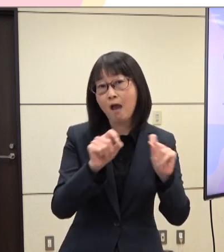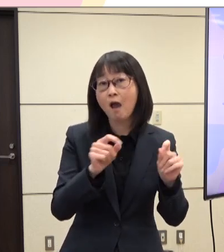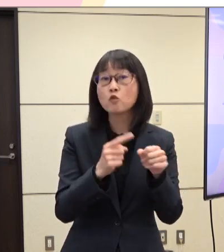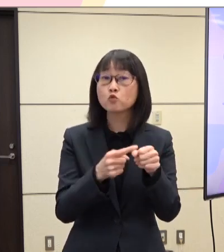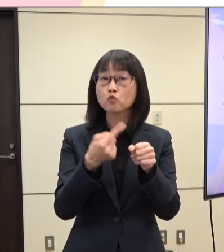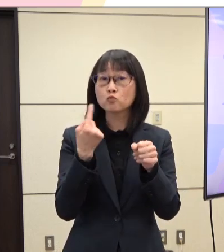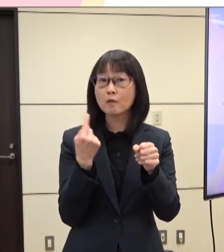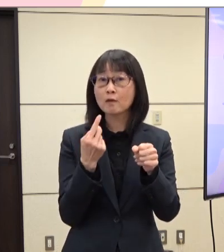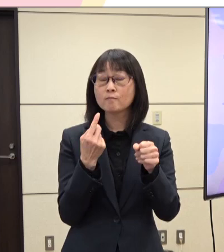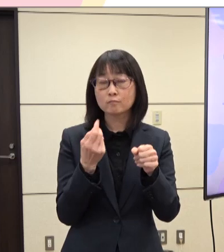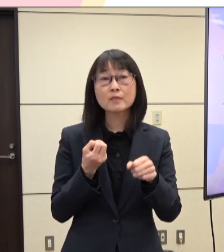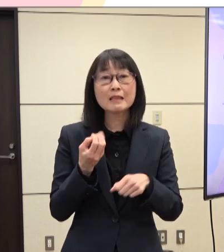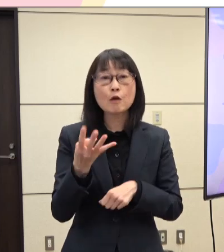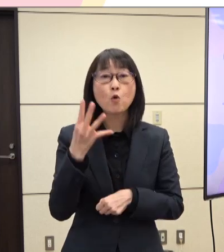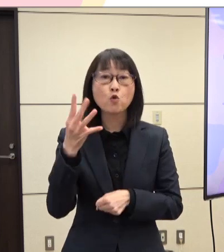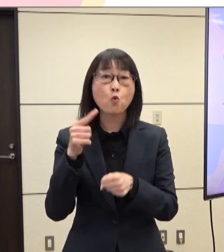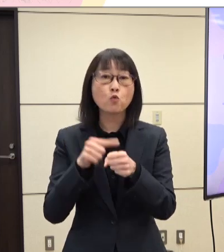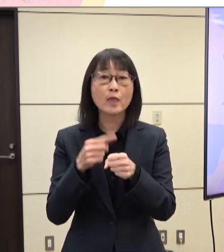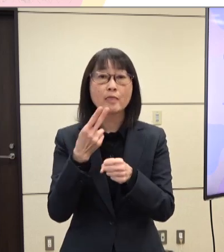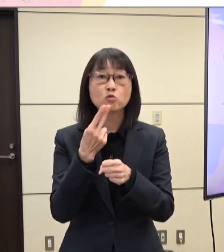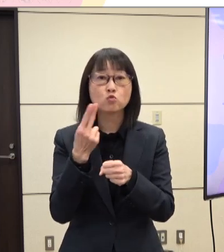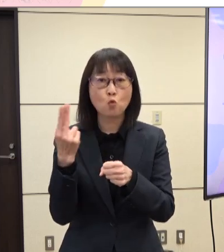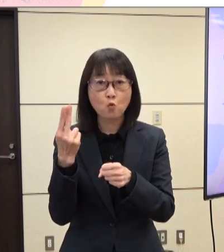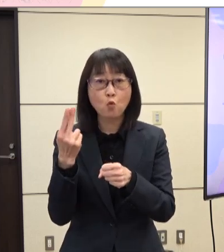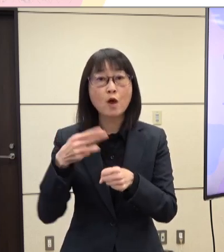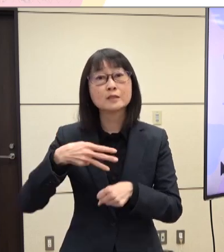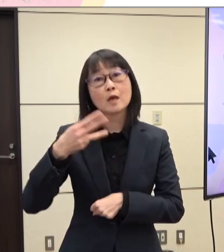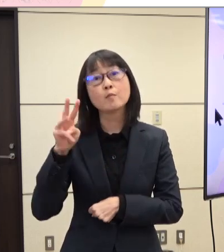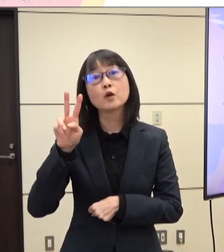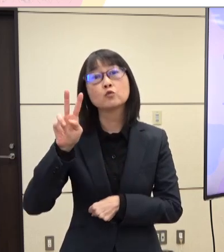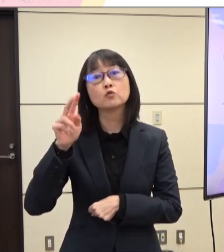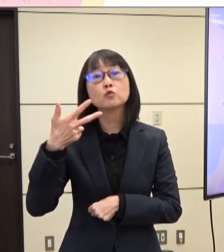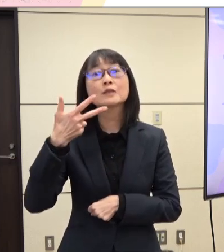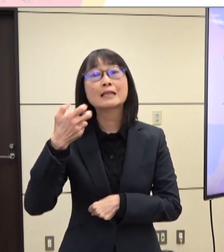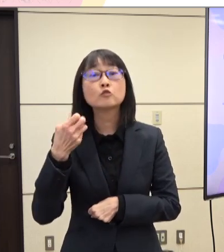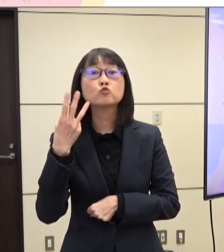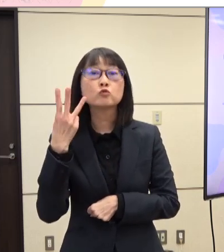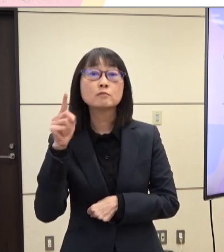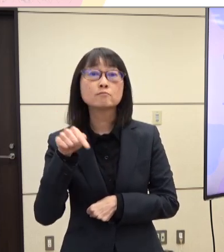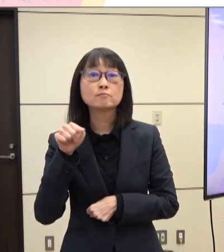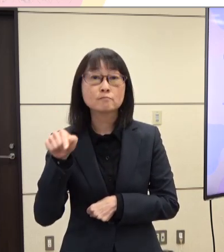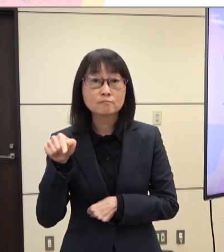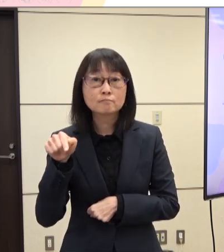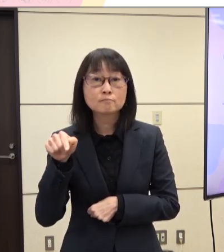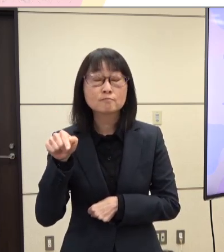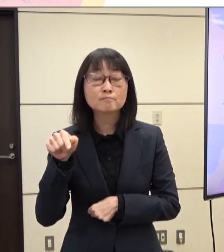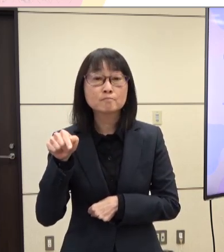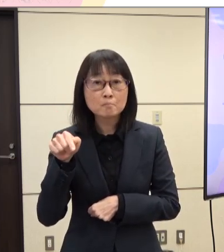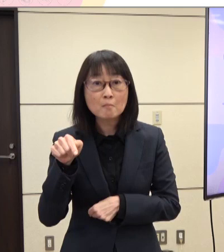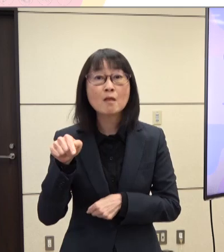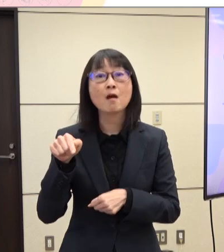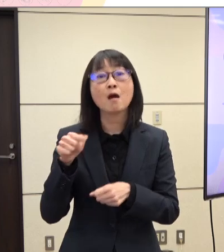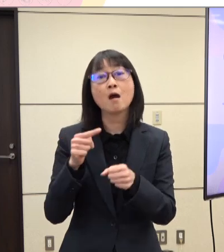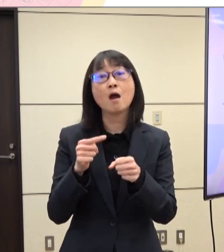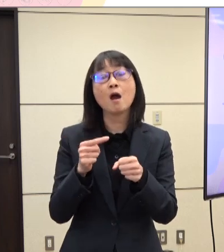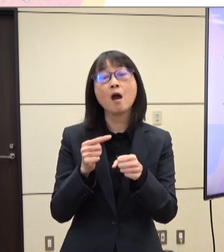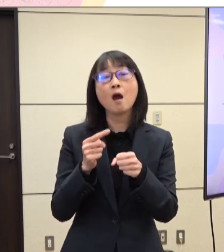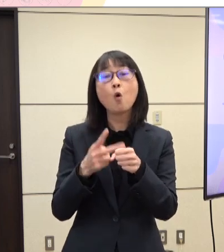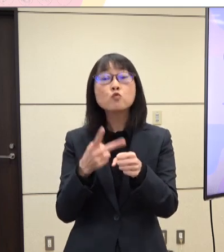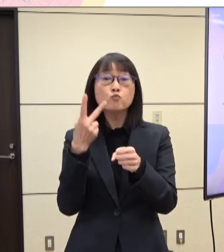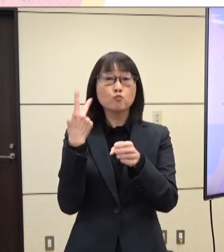昨年度ですね、令和4年度は373人ということで、前年度の